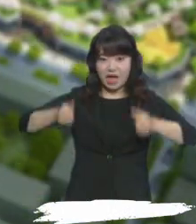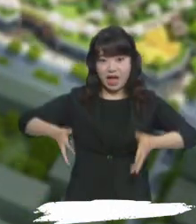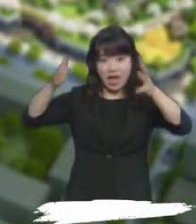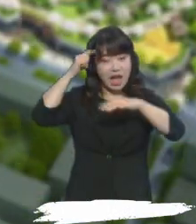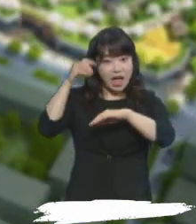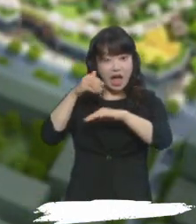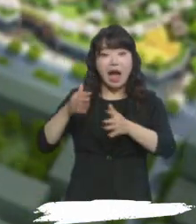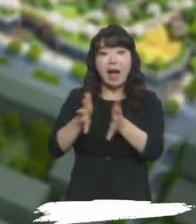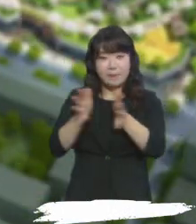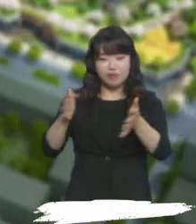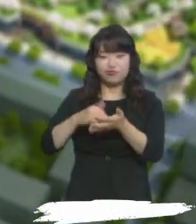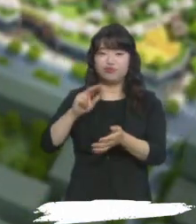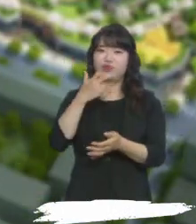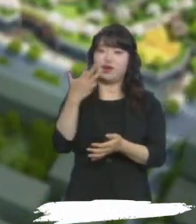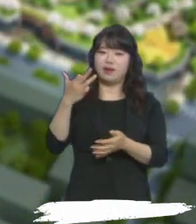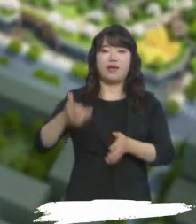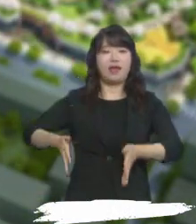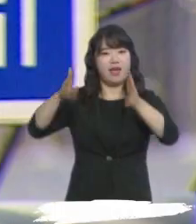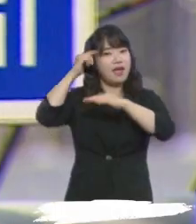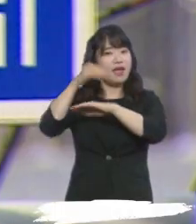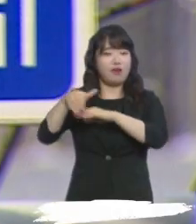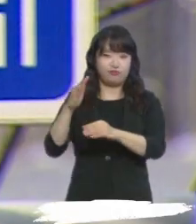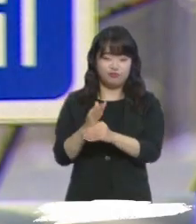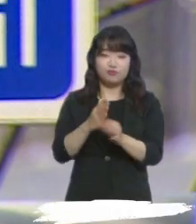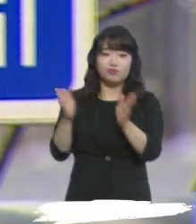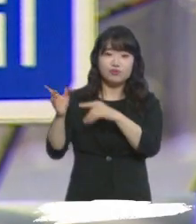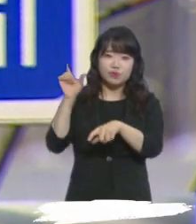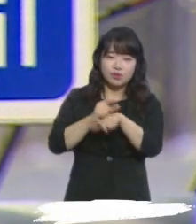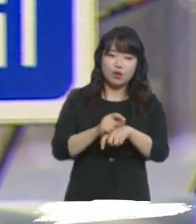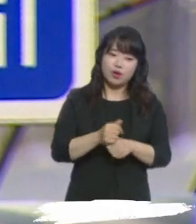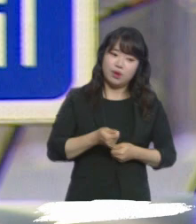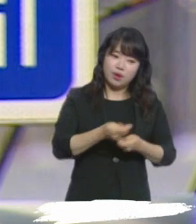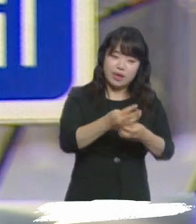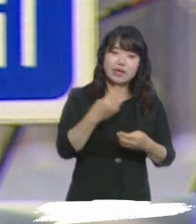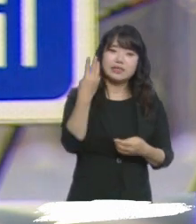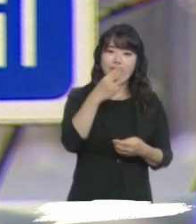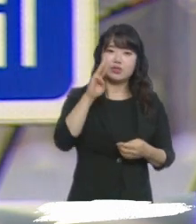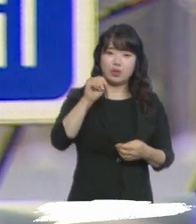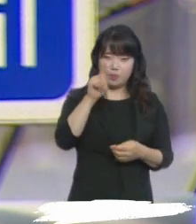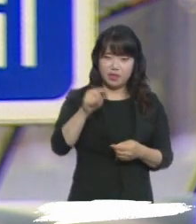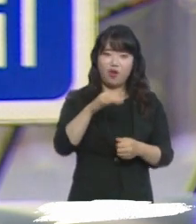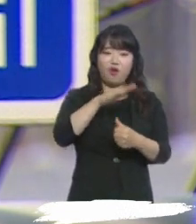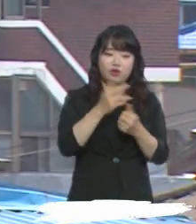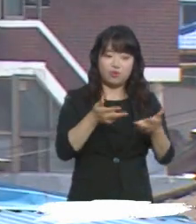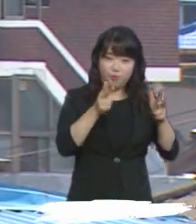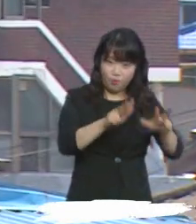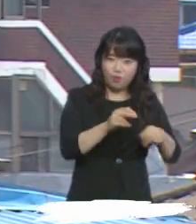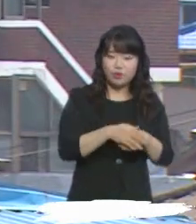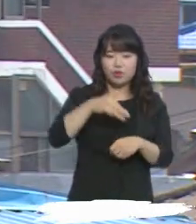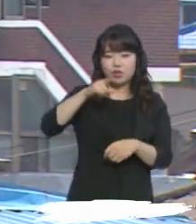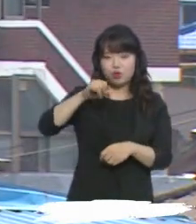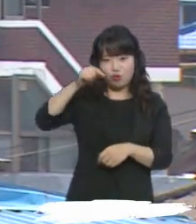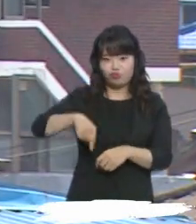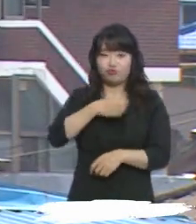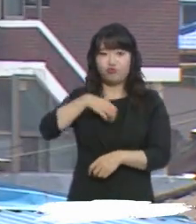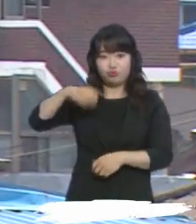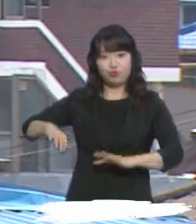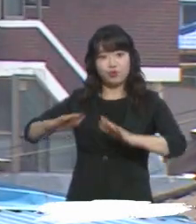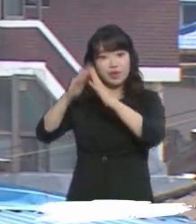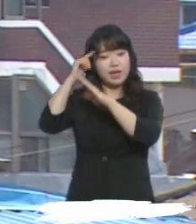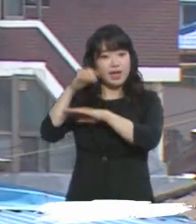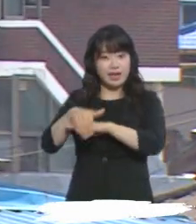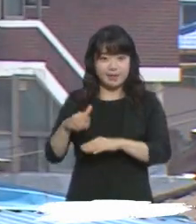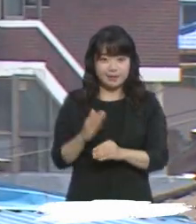아파트 16개 동이 들어섭니다. 이와 함께 3,000제곱미터 규모의 어린이 공원과 청구동 주민센터가